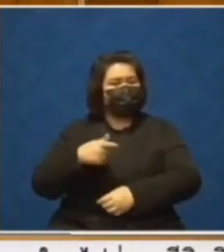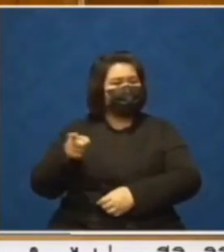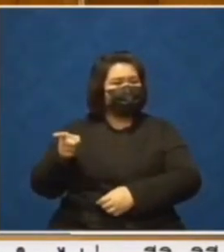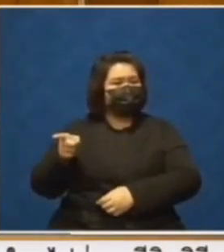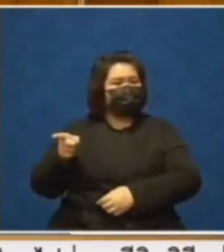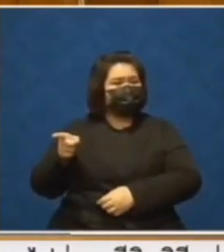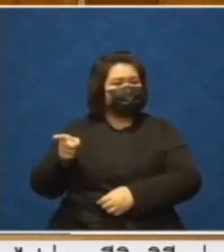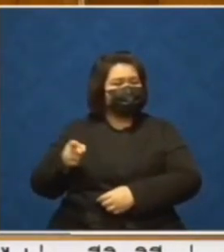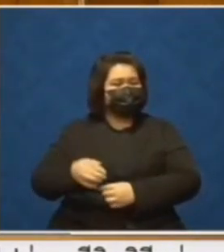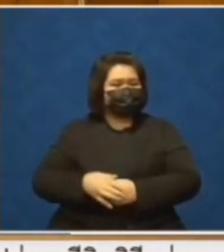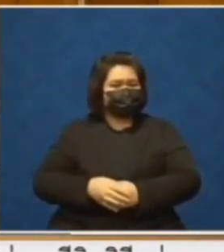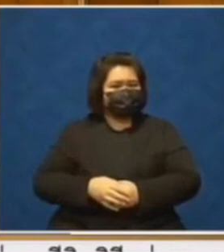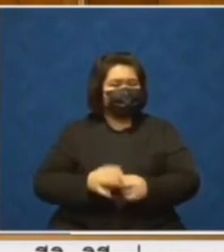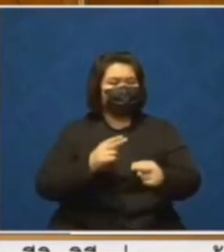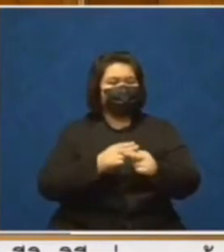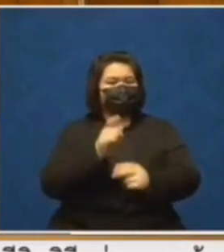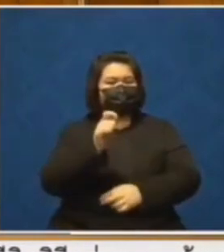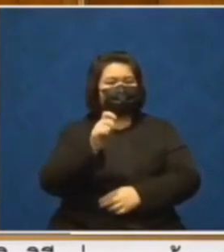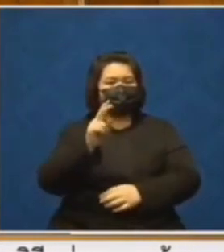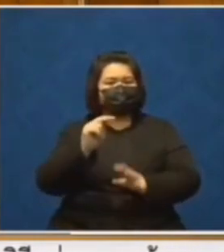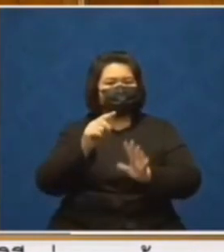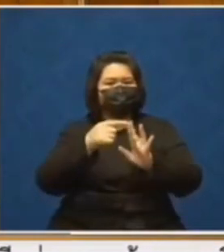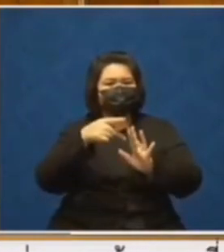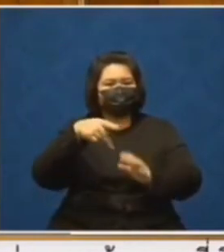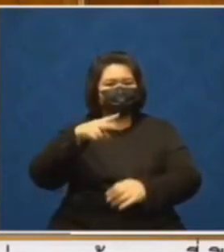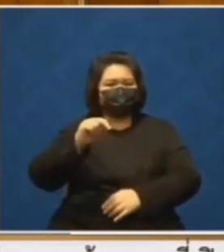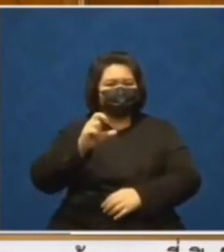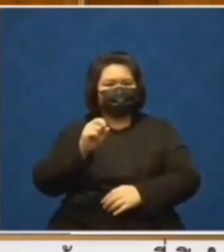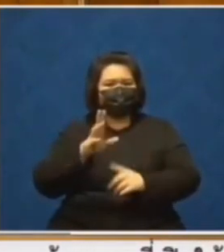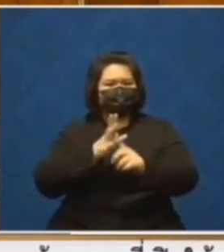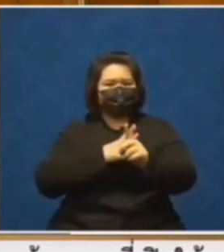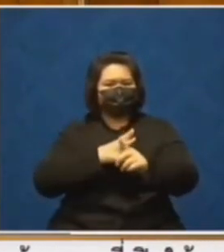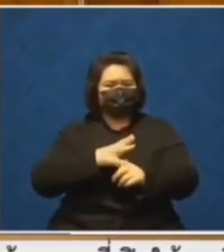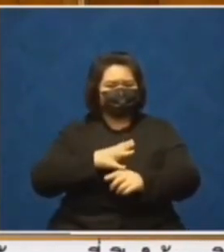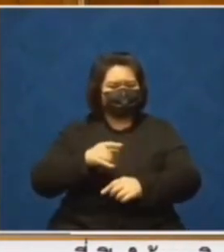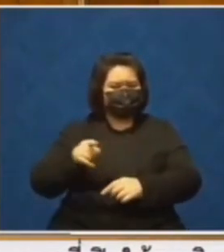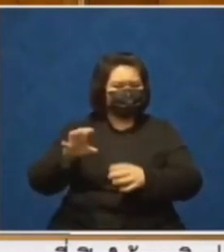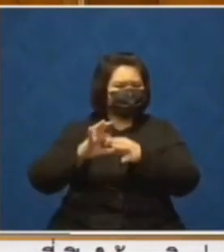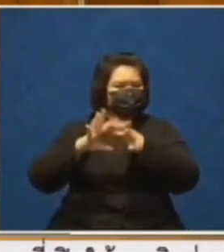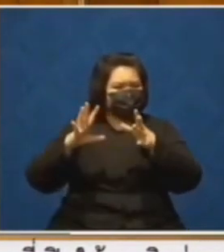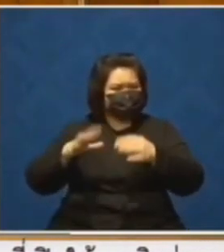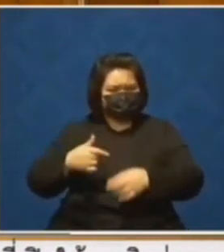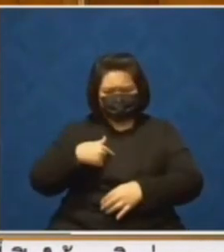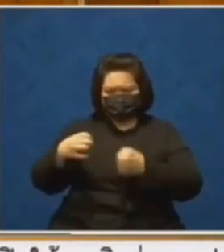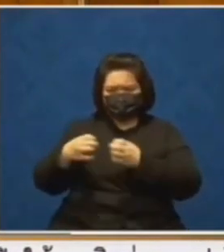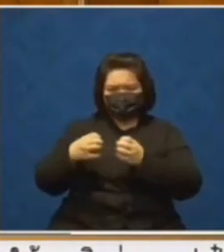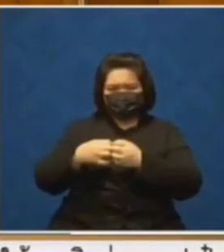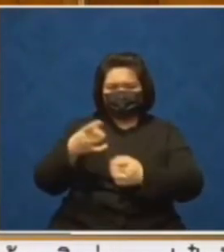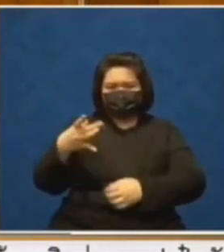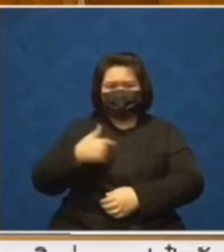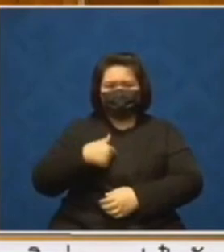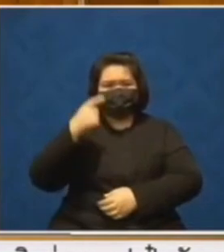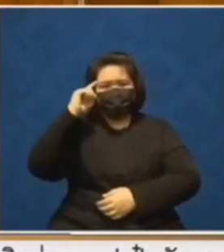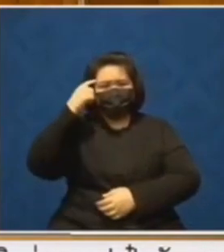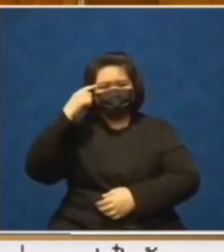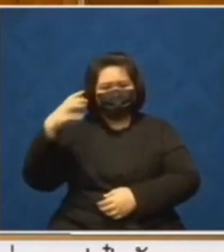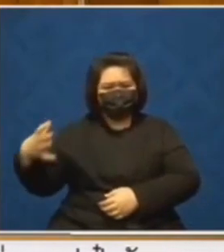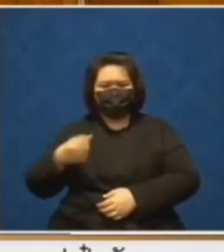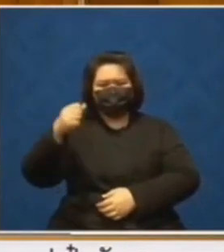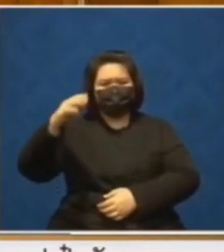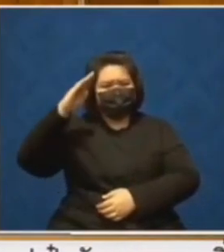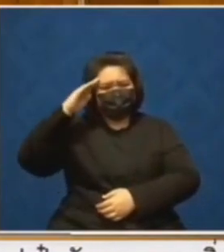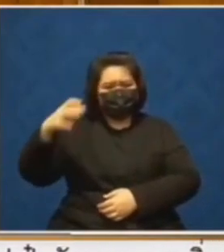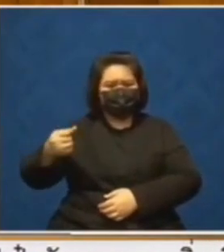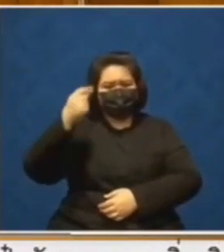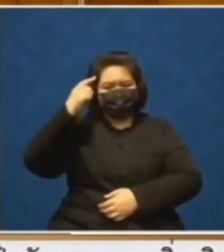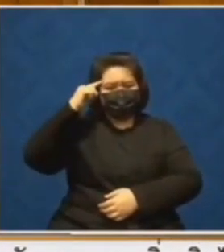นี้ยกท่านอนุพงษ์ก็ไม่ได้เกี่ยวข้องคุณก็ผมไปเกี่ยวห้องเออผมยังไม่รู้เลยจะไปอยู่วัดเมื่อ